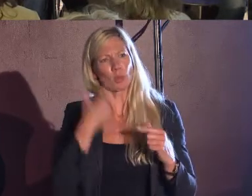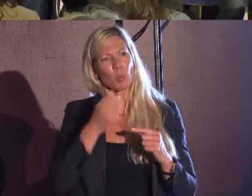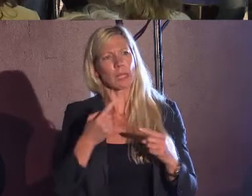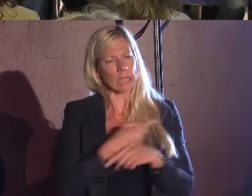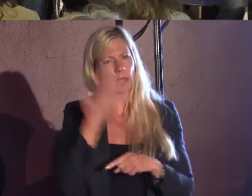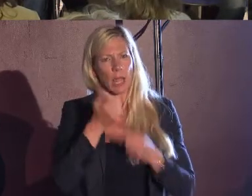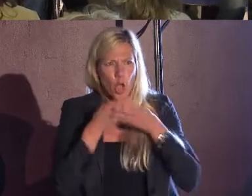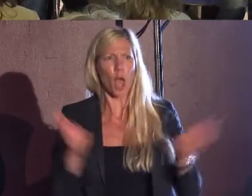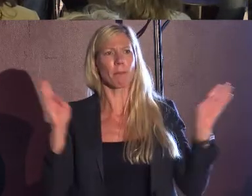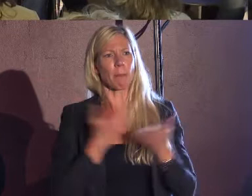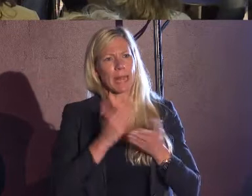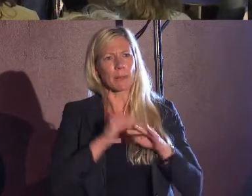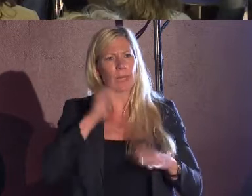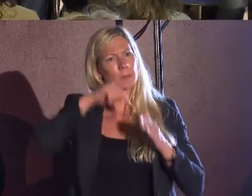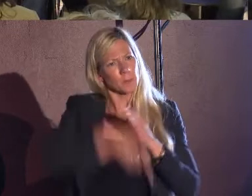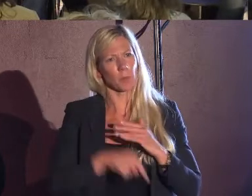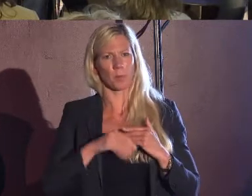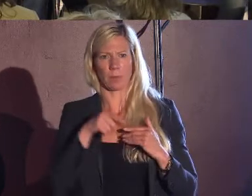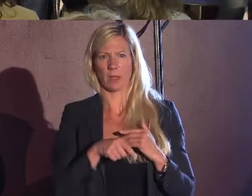om det. Det är jätteviktigt.